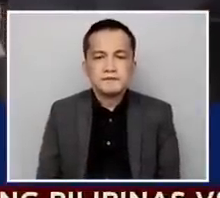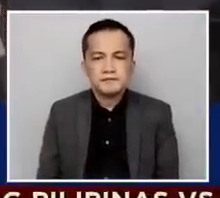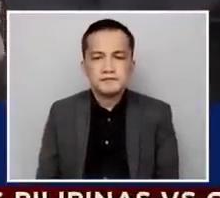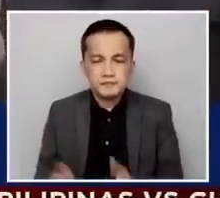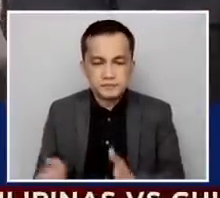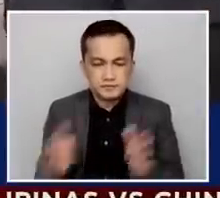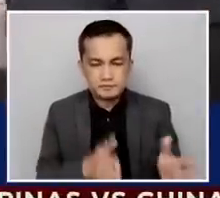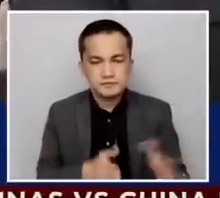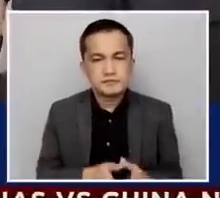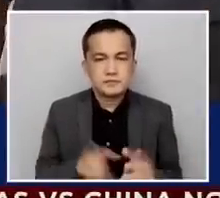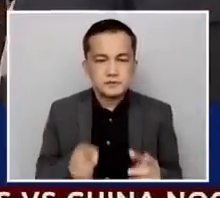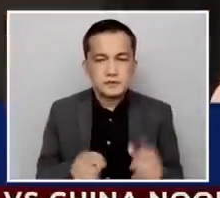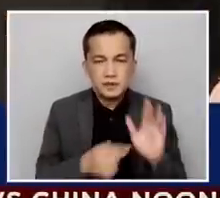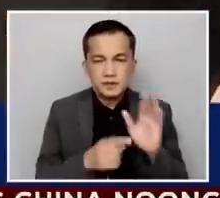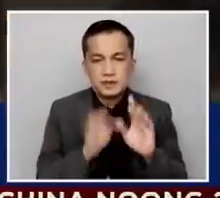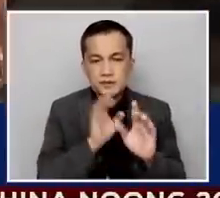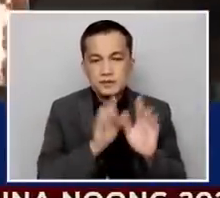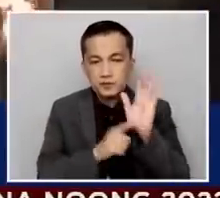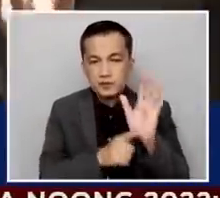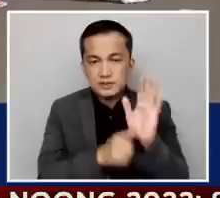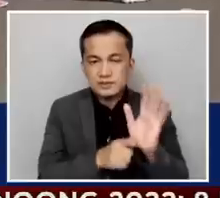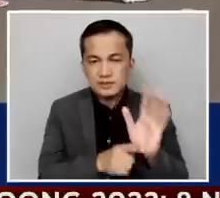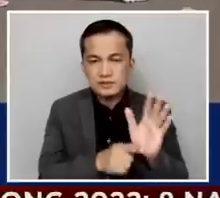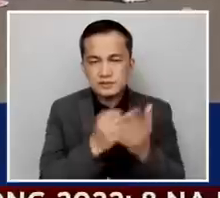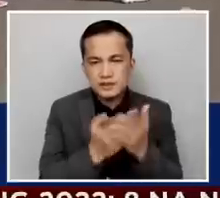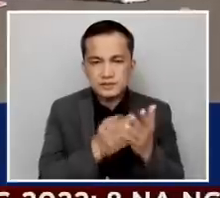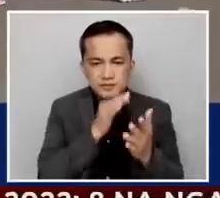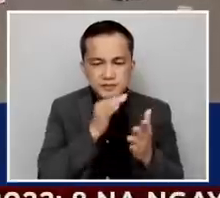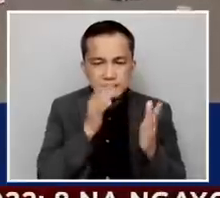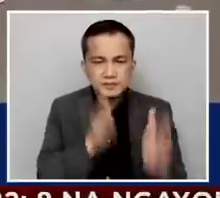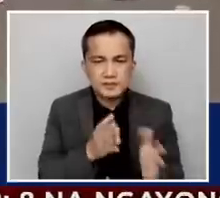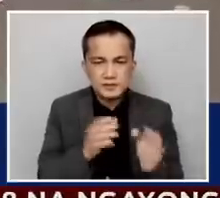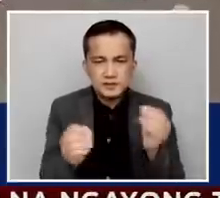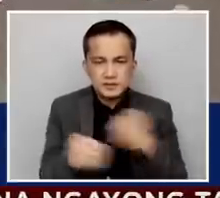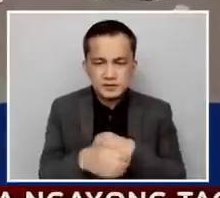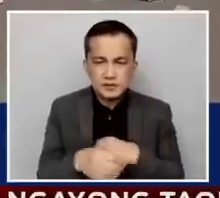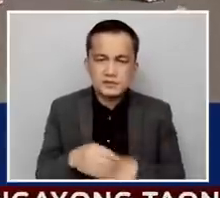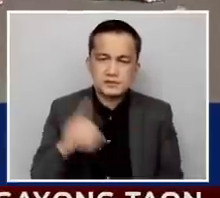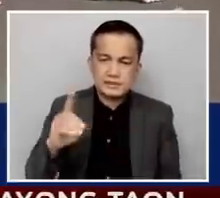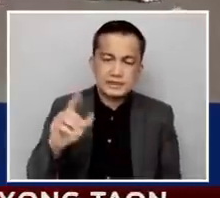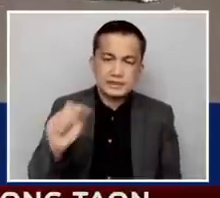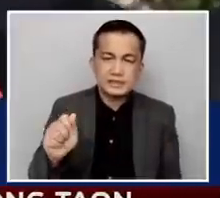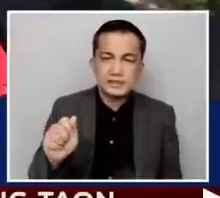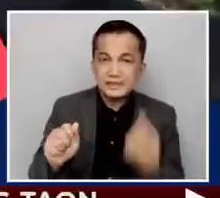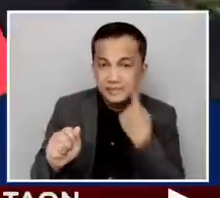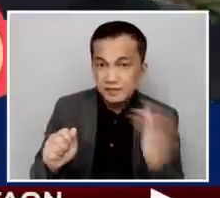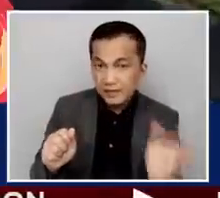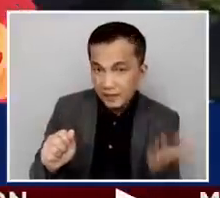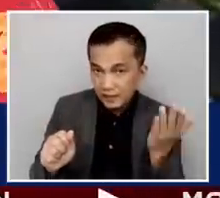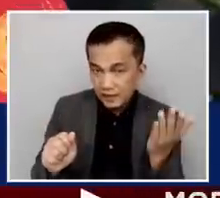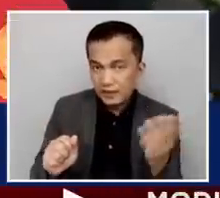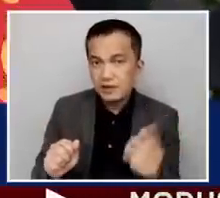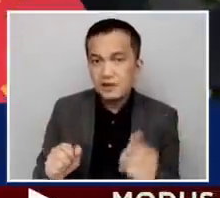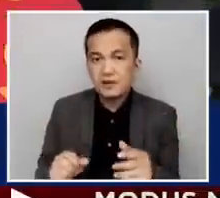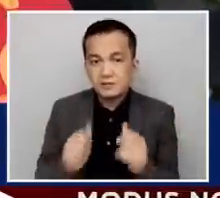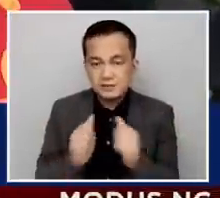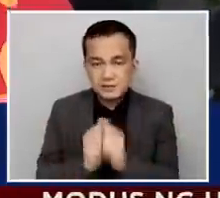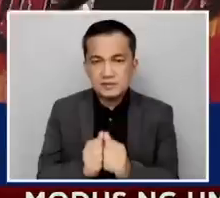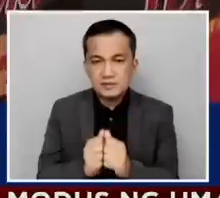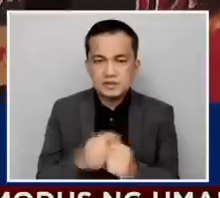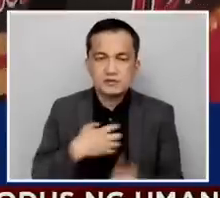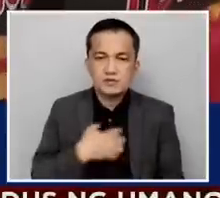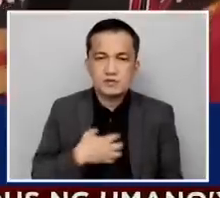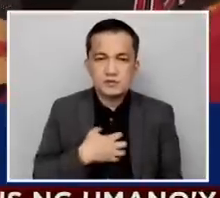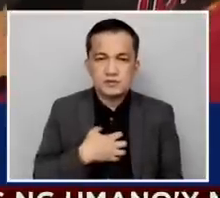Samantala, nagprotesta naman ang ilang magsasaka sa tanggapan ng Department of Agriculture kaninang umaga, kasama sa pinalaga nila